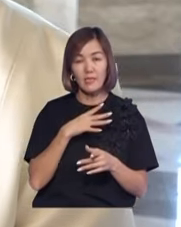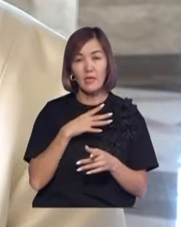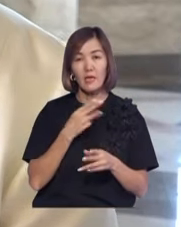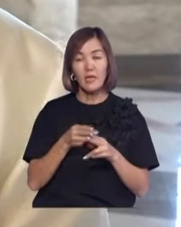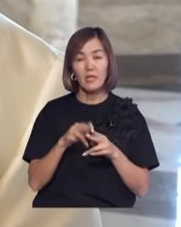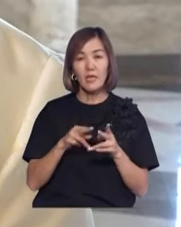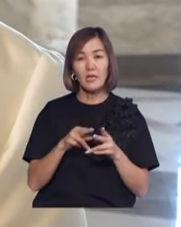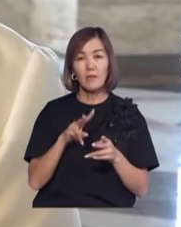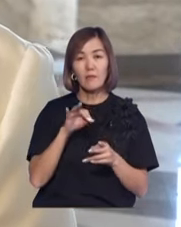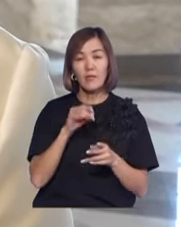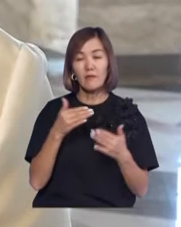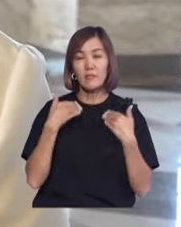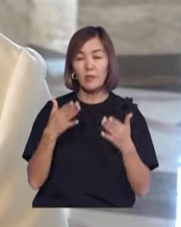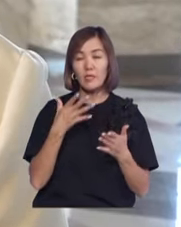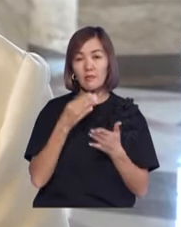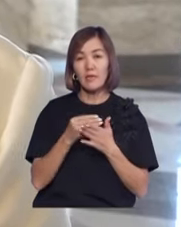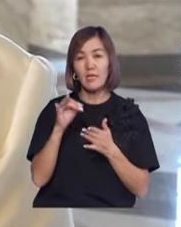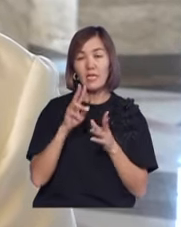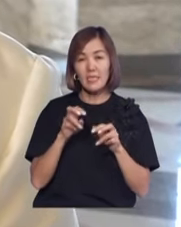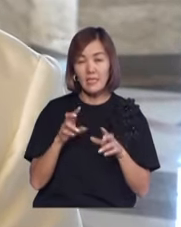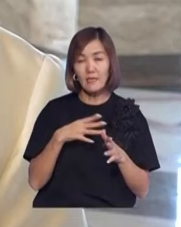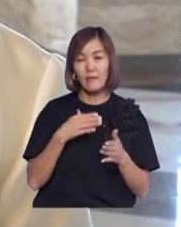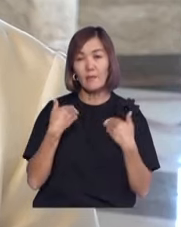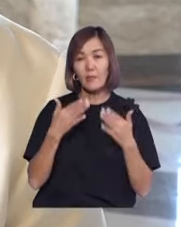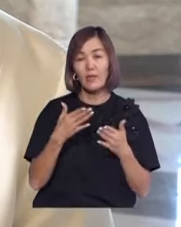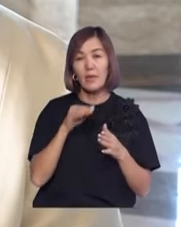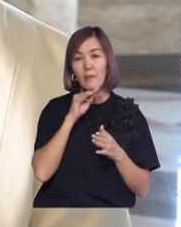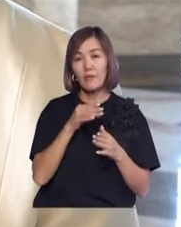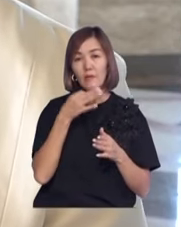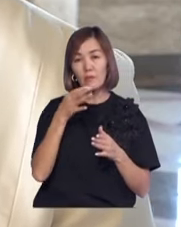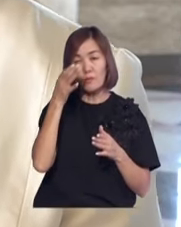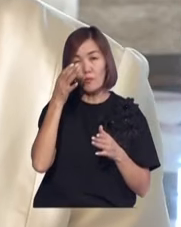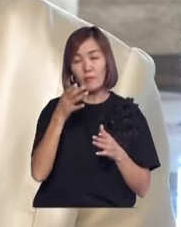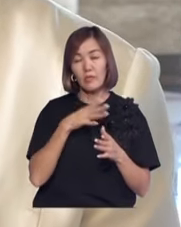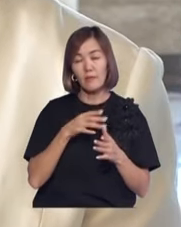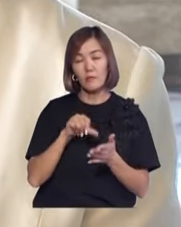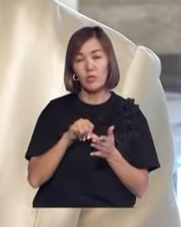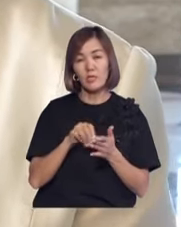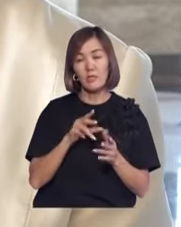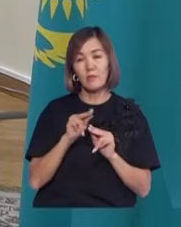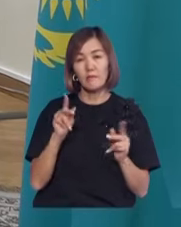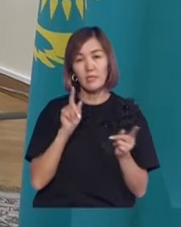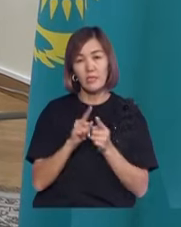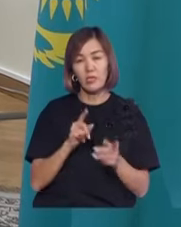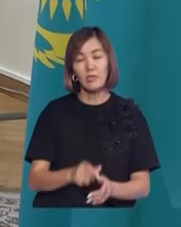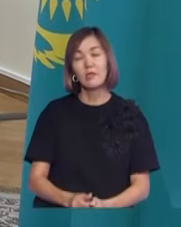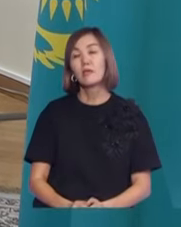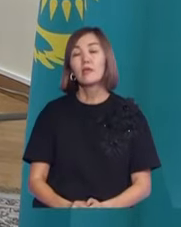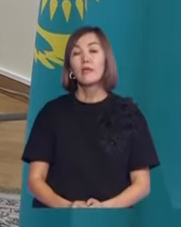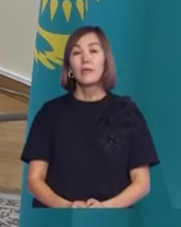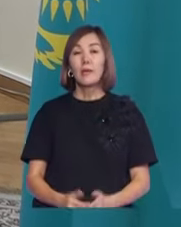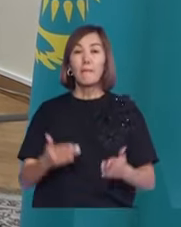этом форуме лингвисты представляют свои исследования и поделятся профессиональными знаниями с участниками встречи. На семинаре